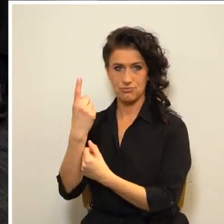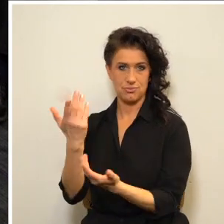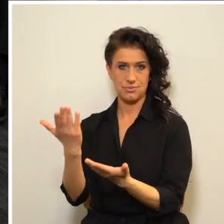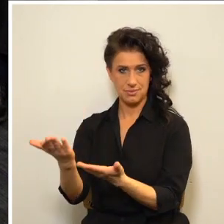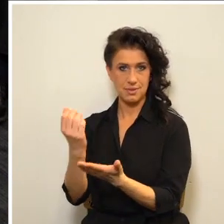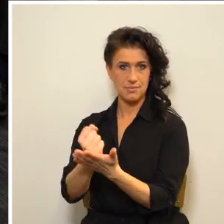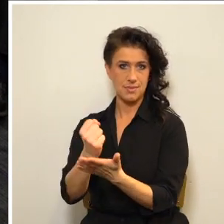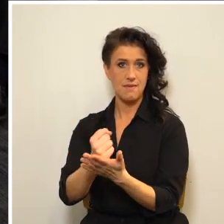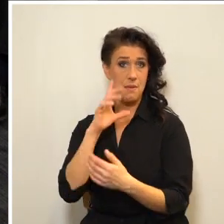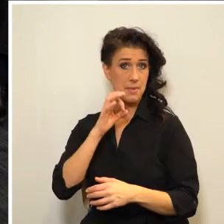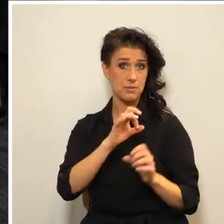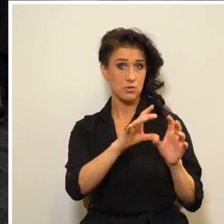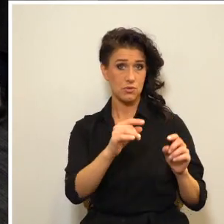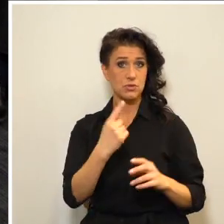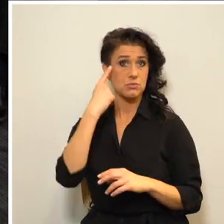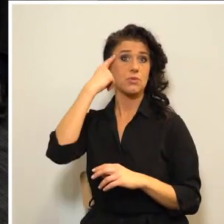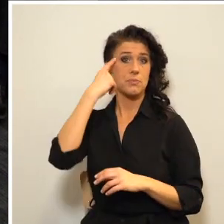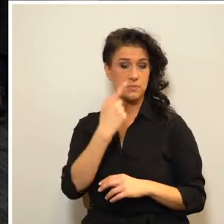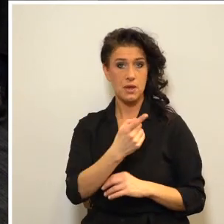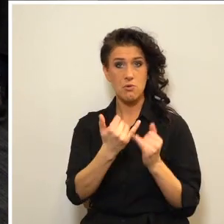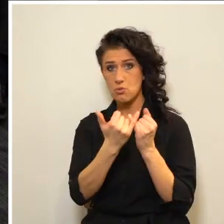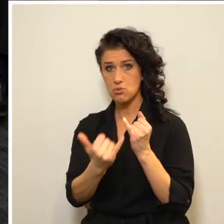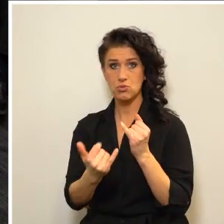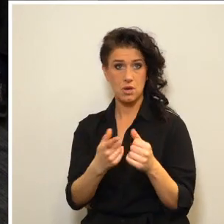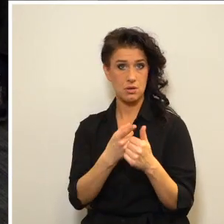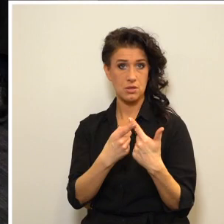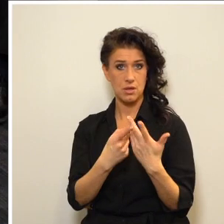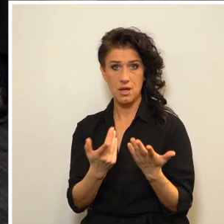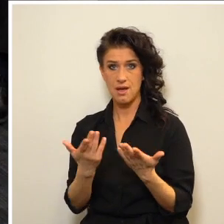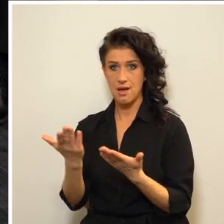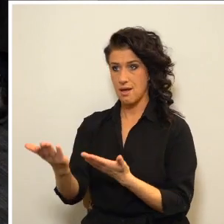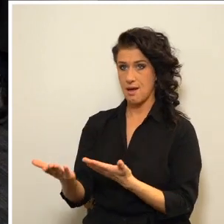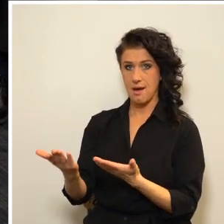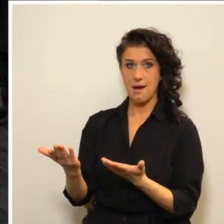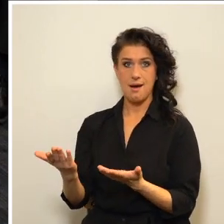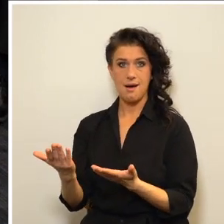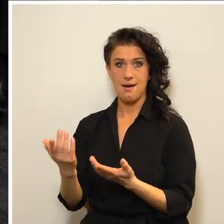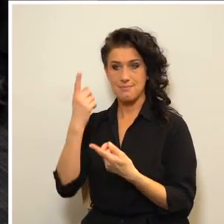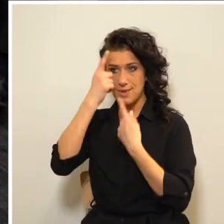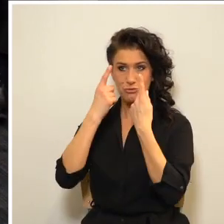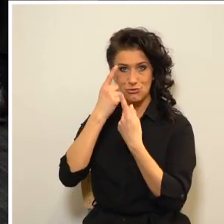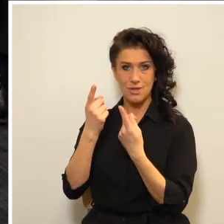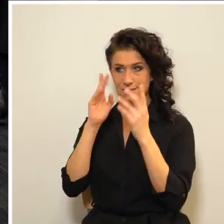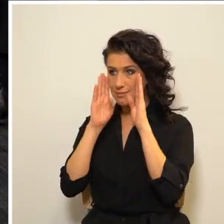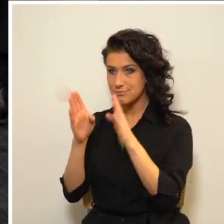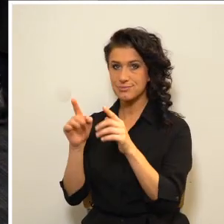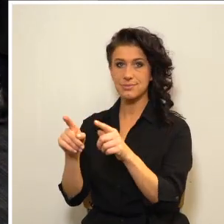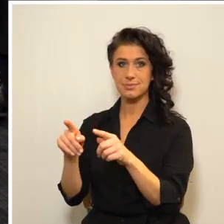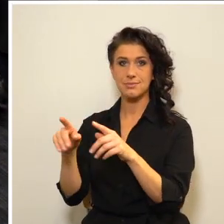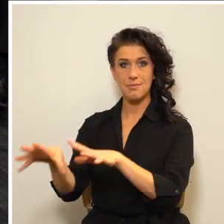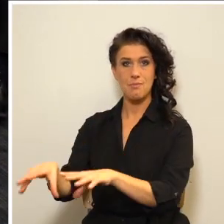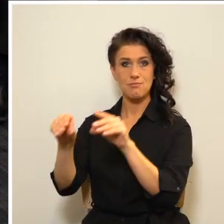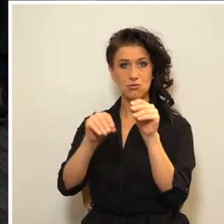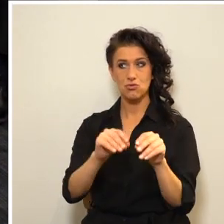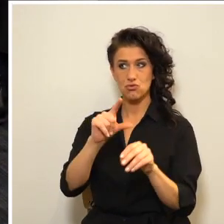rodzajach racjonalności a Obawiam się że niektóre z nich nie dałyby się utrzymać jako racjonalne tę naszą postawę na przykład stosunku do przeszczepów które